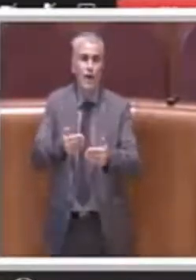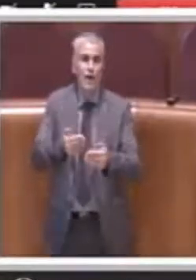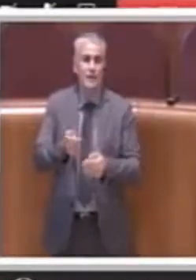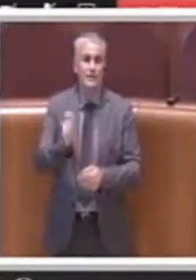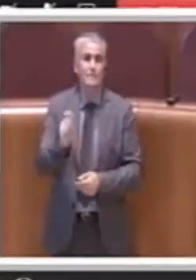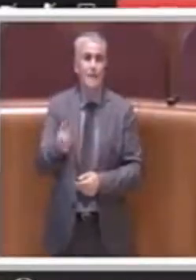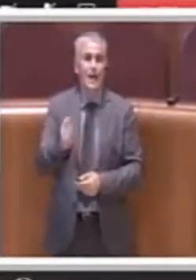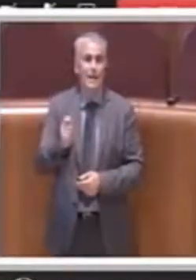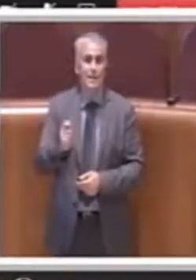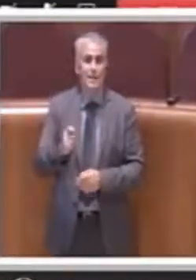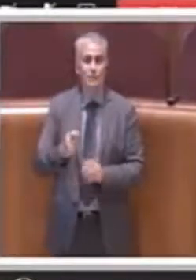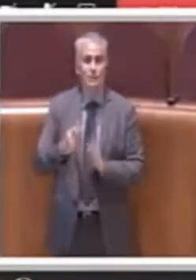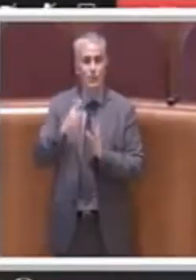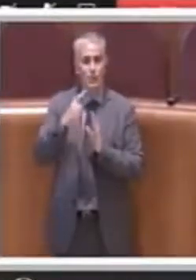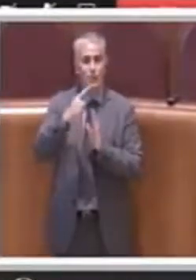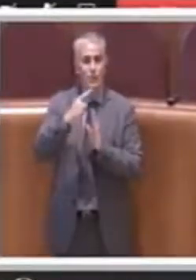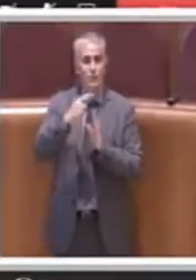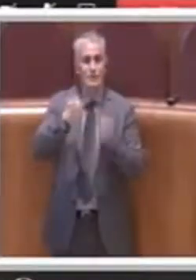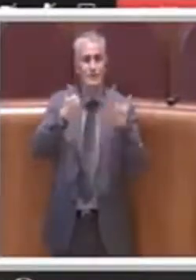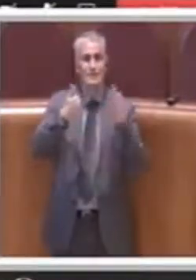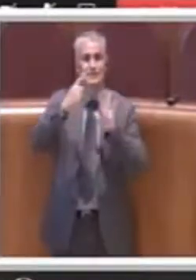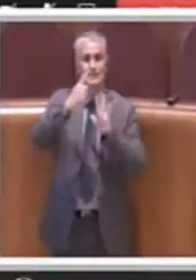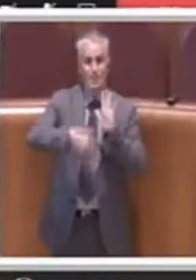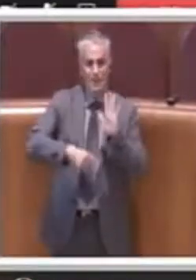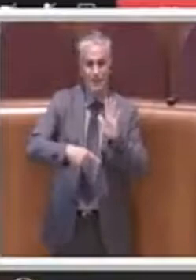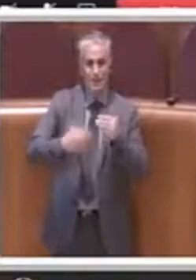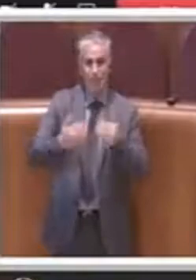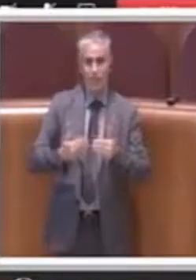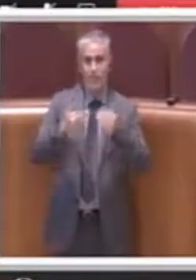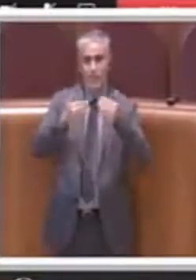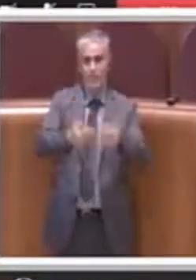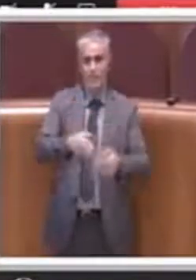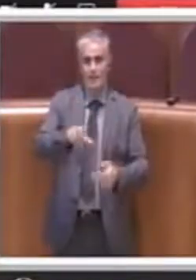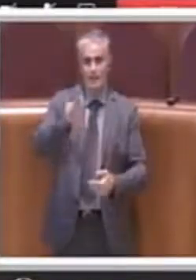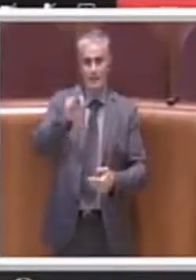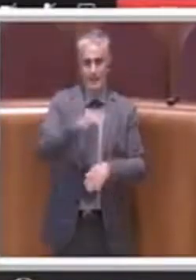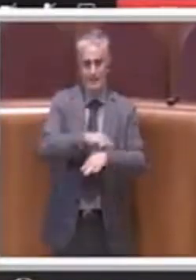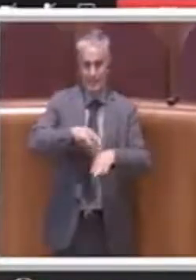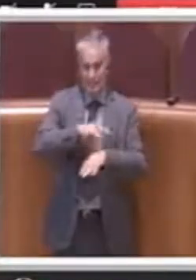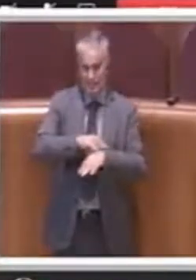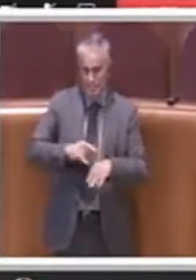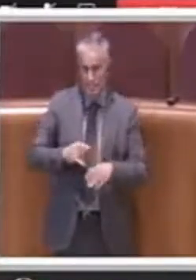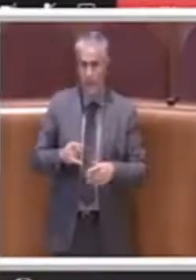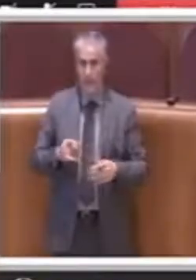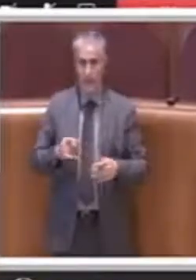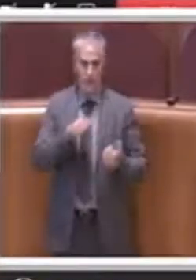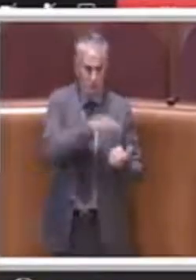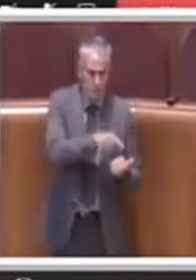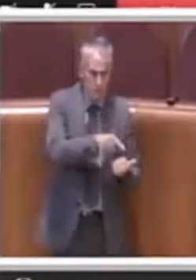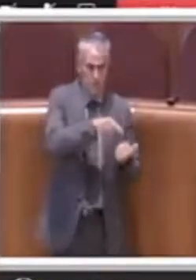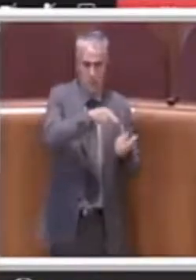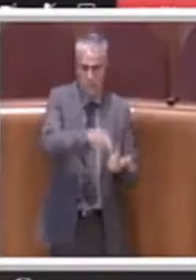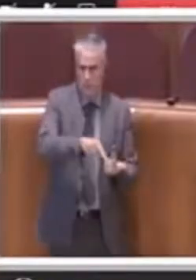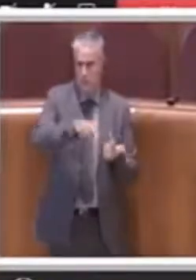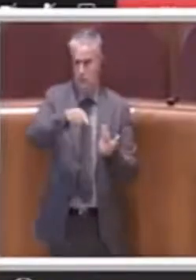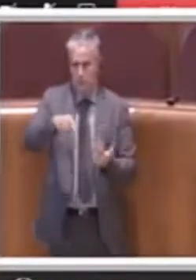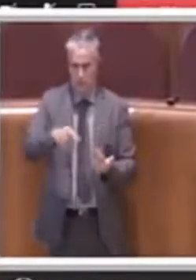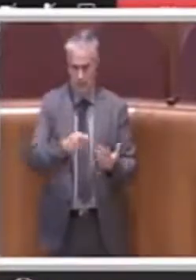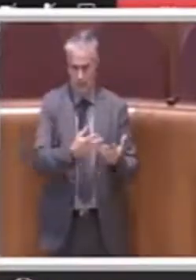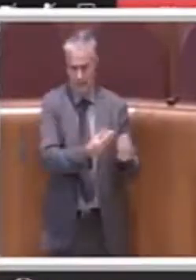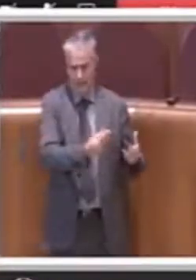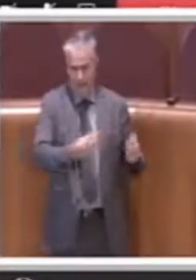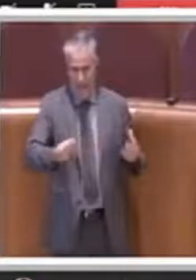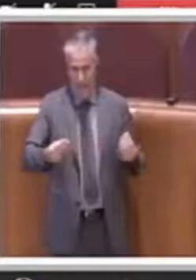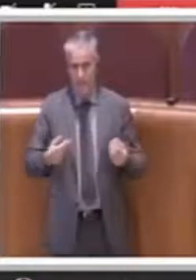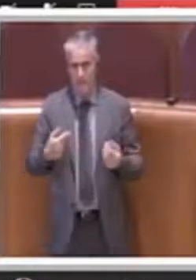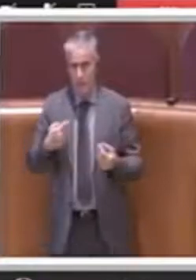pagamento del primo semestre anche a 30 settembre. Quindi tante di queste cose, poi non ne cito altre perché sarebbero,